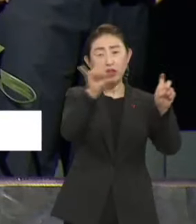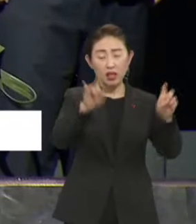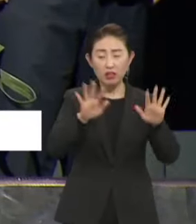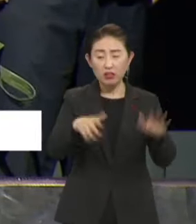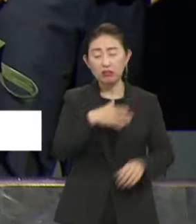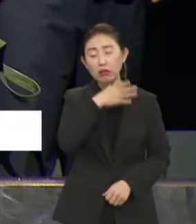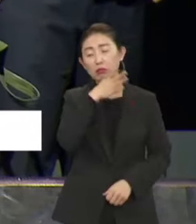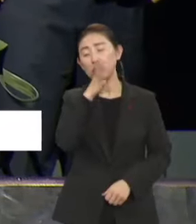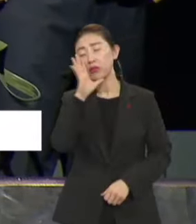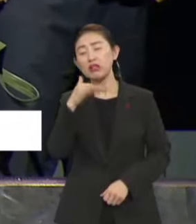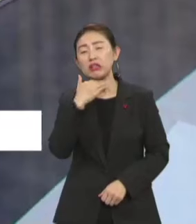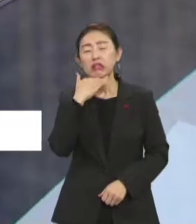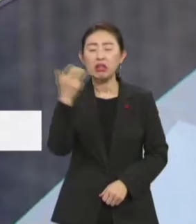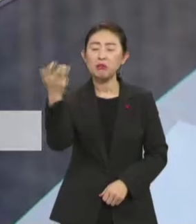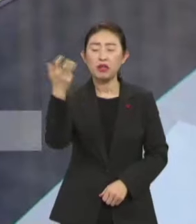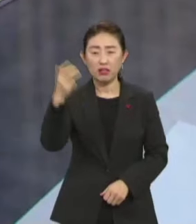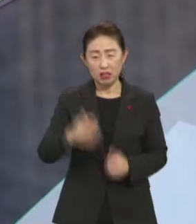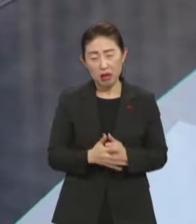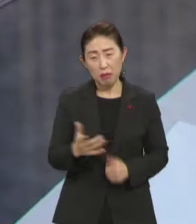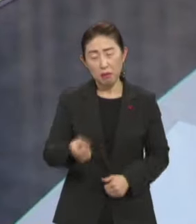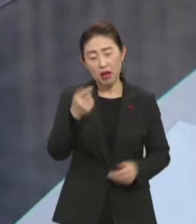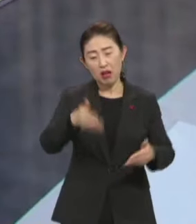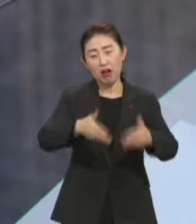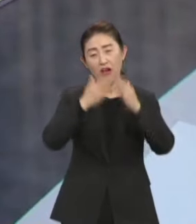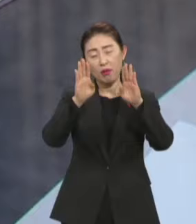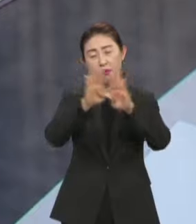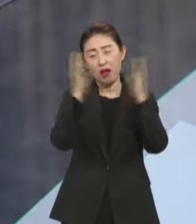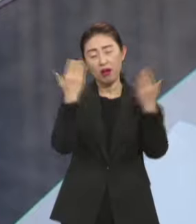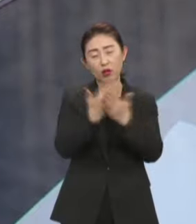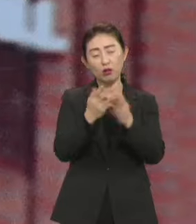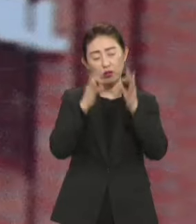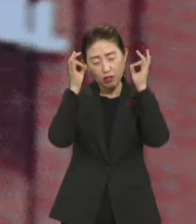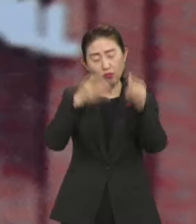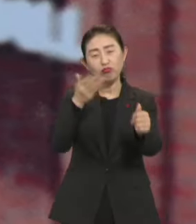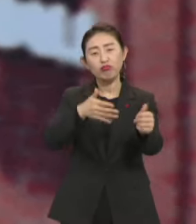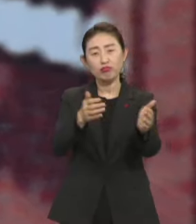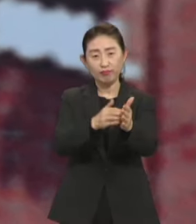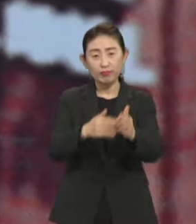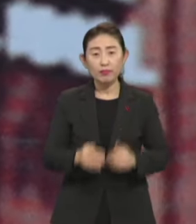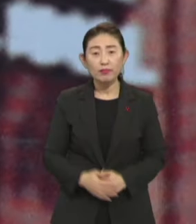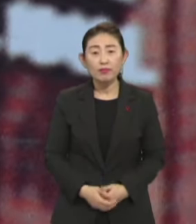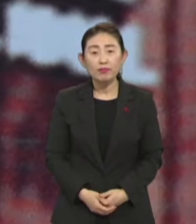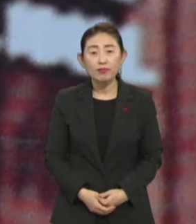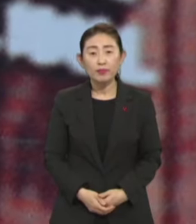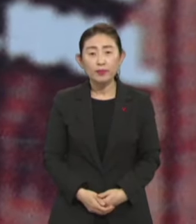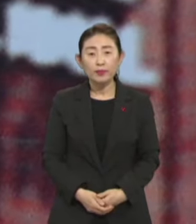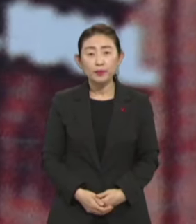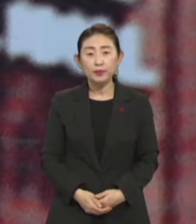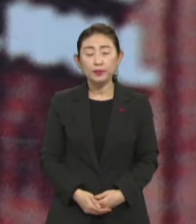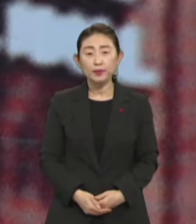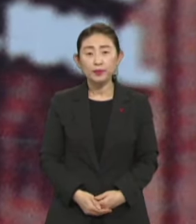대부분 80대를 넘긴 만큼 조속한 건립에 힘써달라고 밝혔습니다. TJB 김철진입니다.